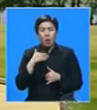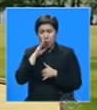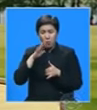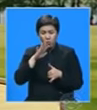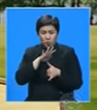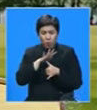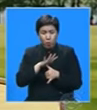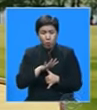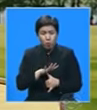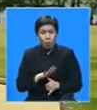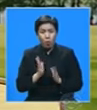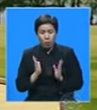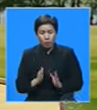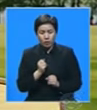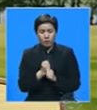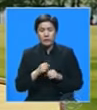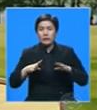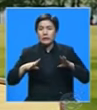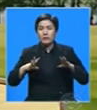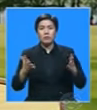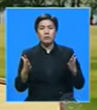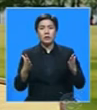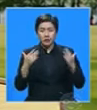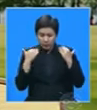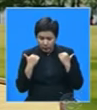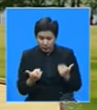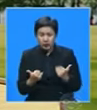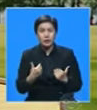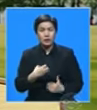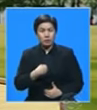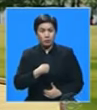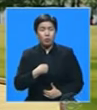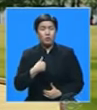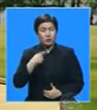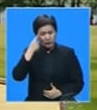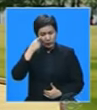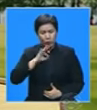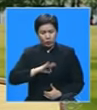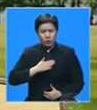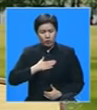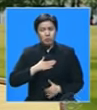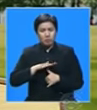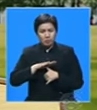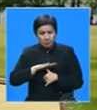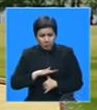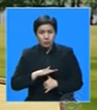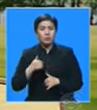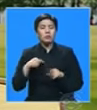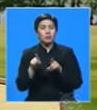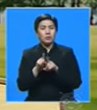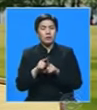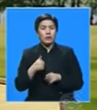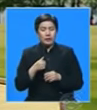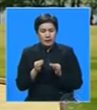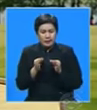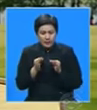มากๆนั้นมันทำให้คนทำงานไม่เป็นอิสระนะครับภายใต้ความกดดันเนี่ยผมเองก็ยังกดดันตัวเองเลยนะเพราะนั้นจะทำให้การตั